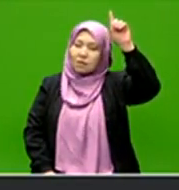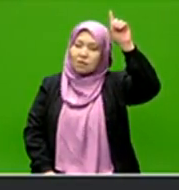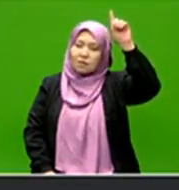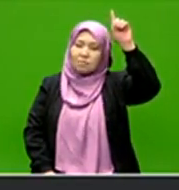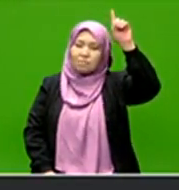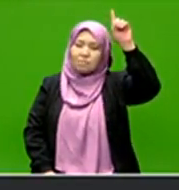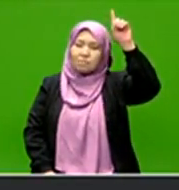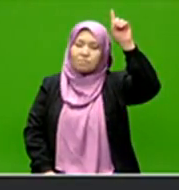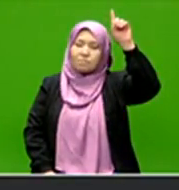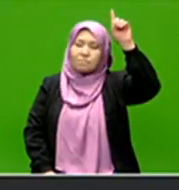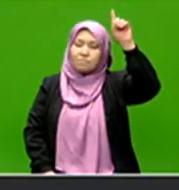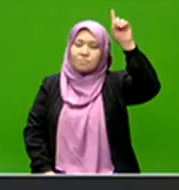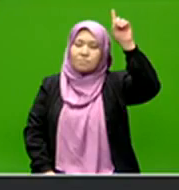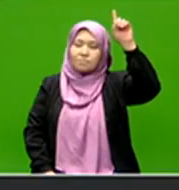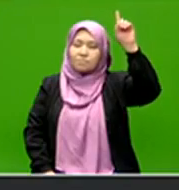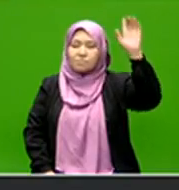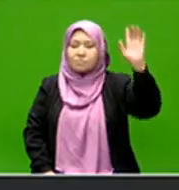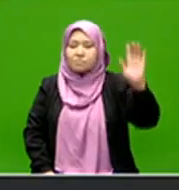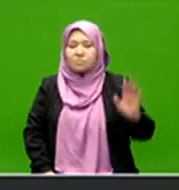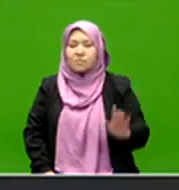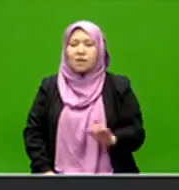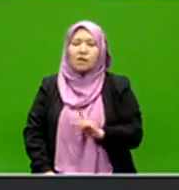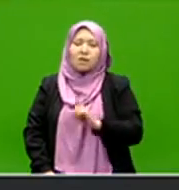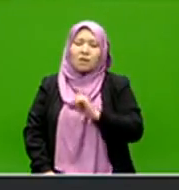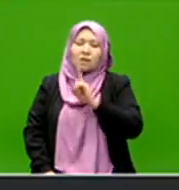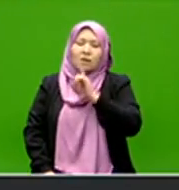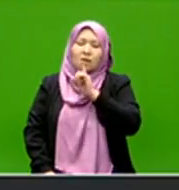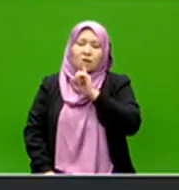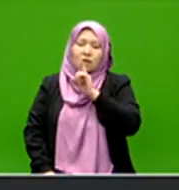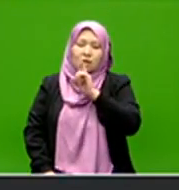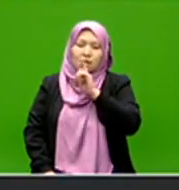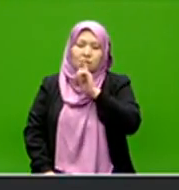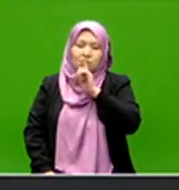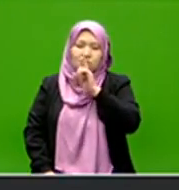Bismillahirrahmanirrahim. Inna